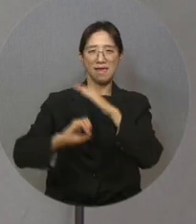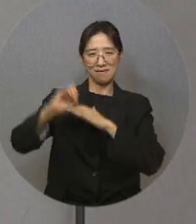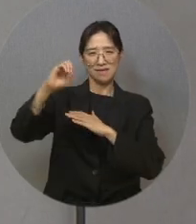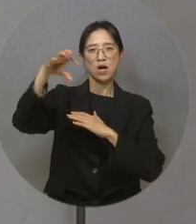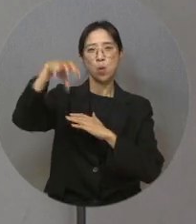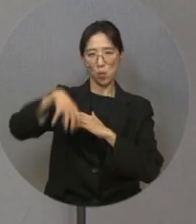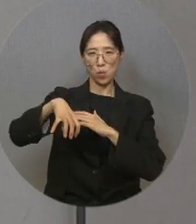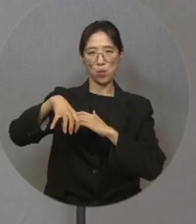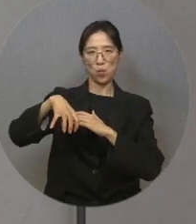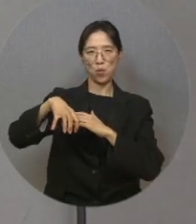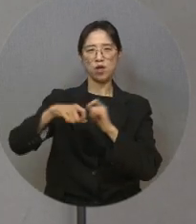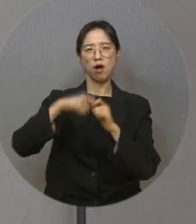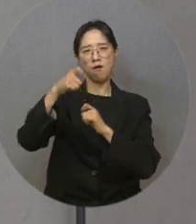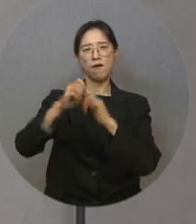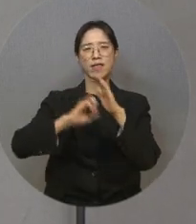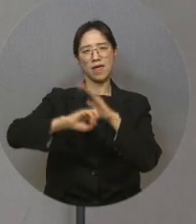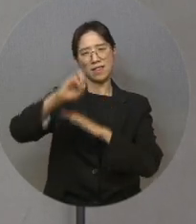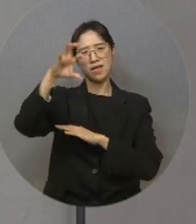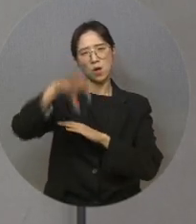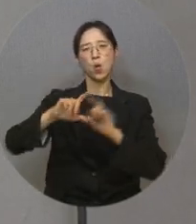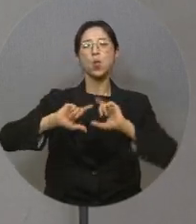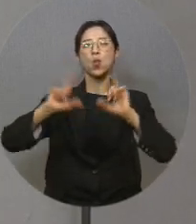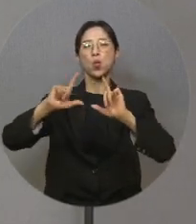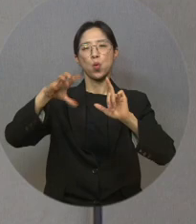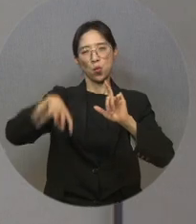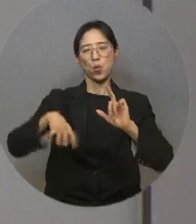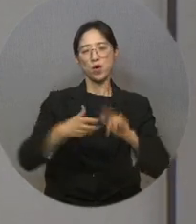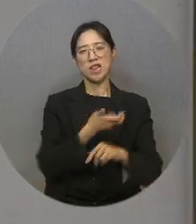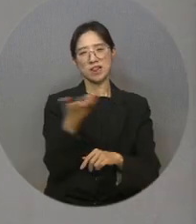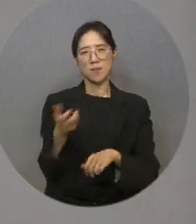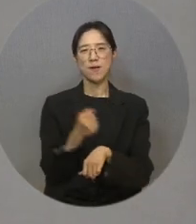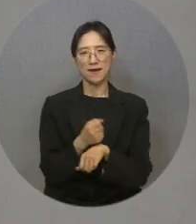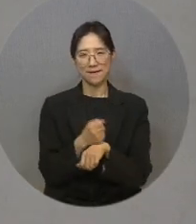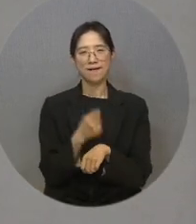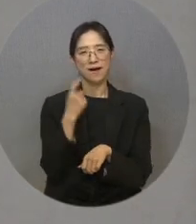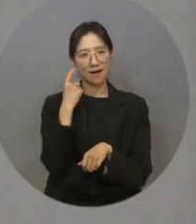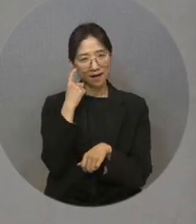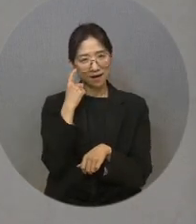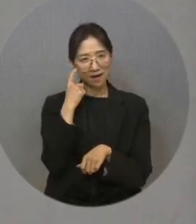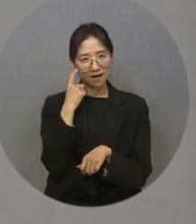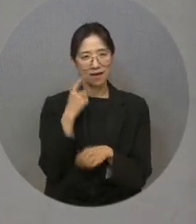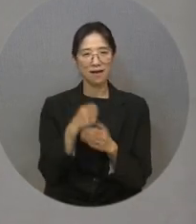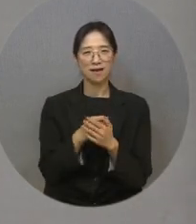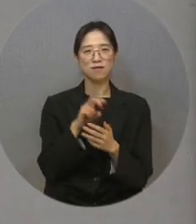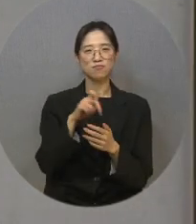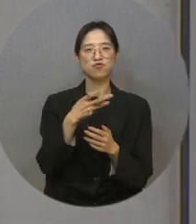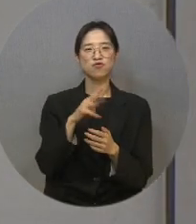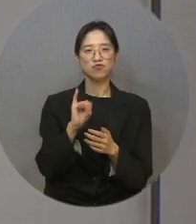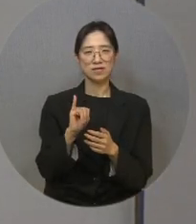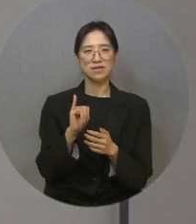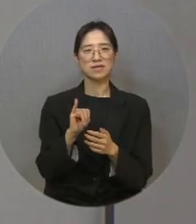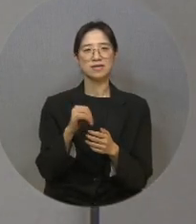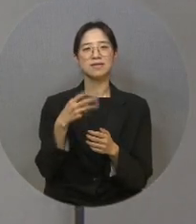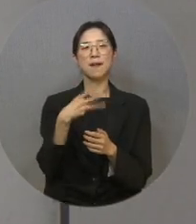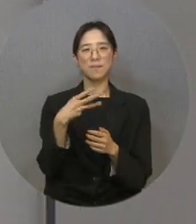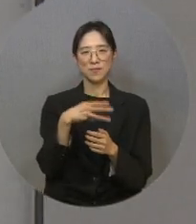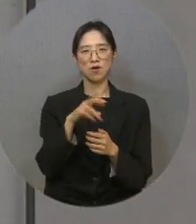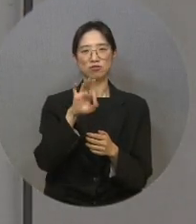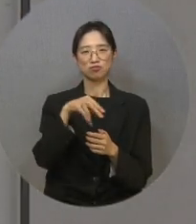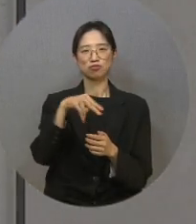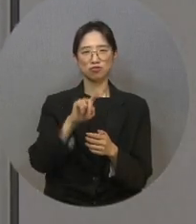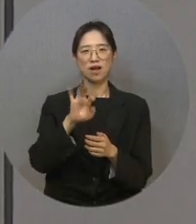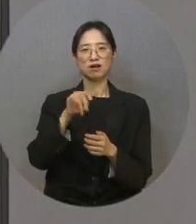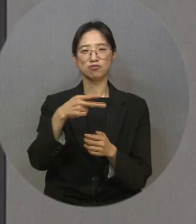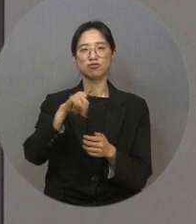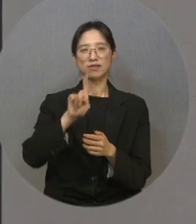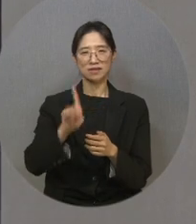곳 영원히 해가 뜨는 동쪽으로 이동을 해야 되겠다 생각을 해서 물이 삼천 이게 우사 운사 풍백과